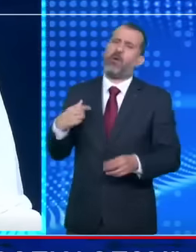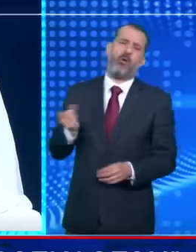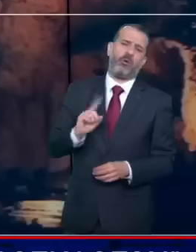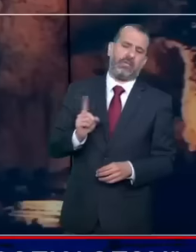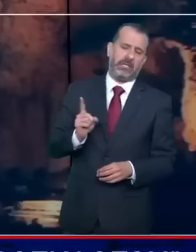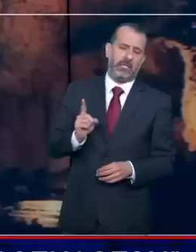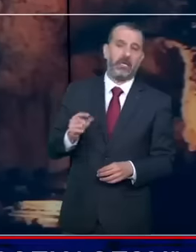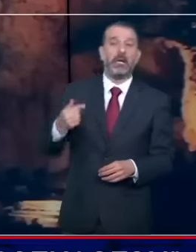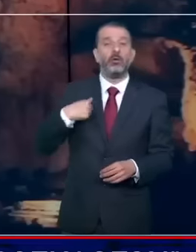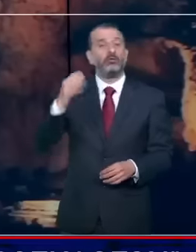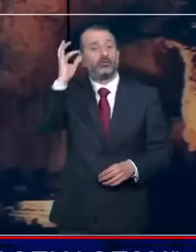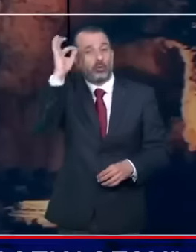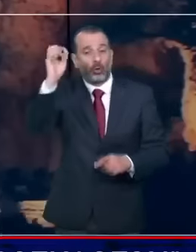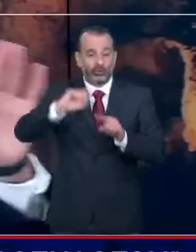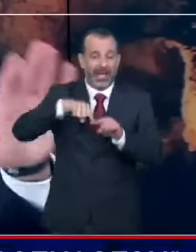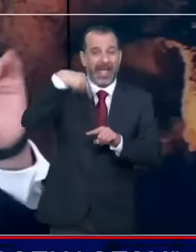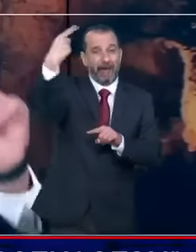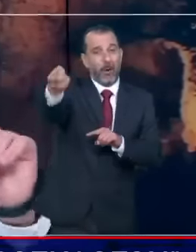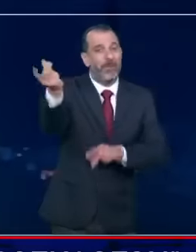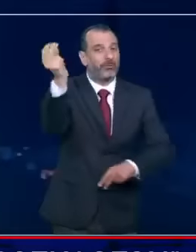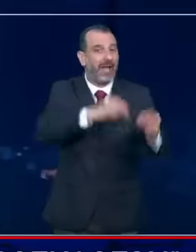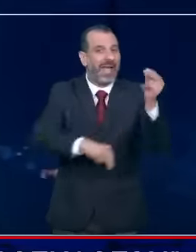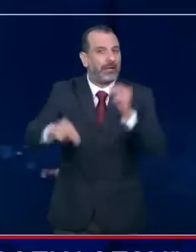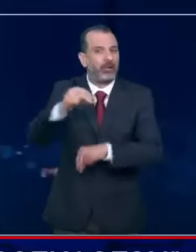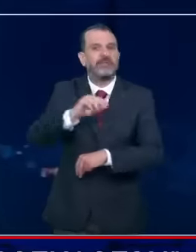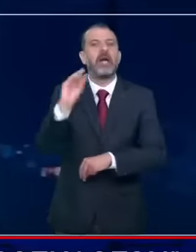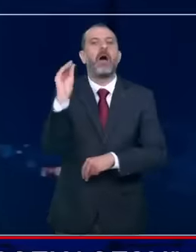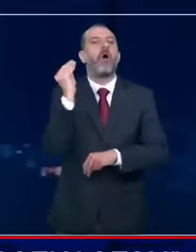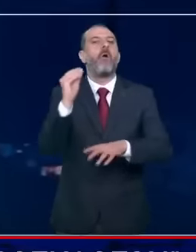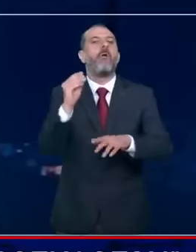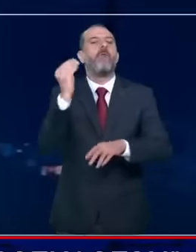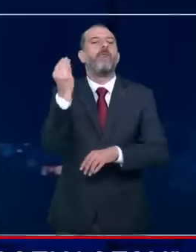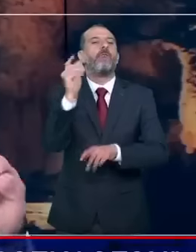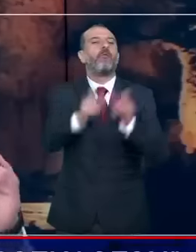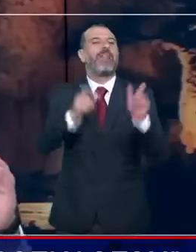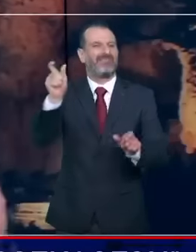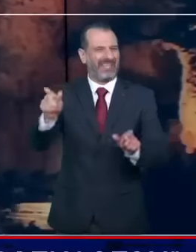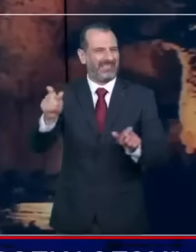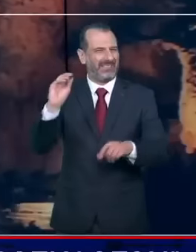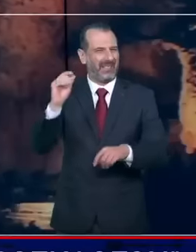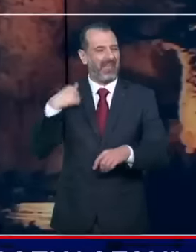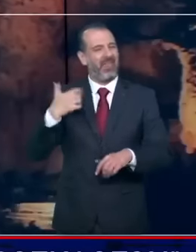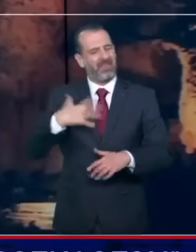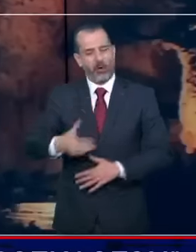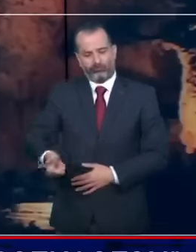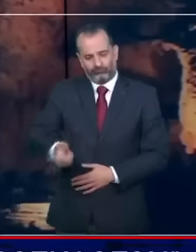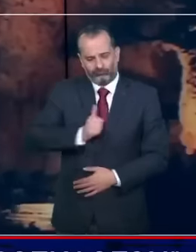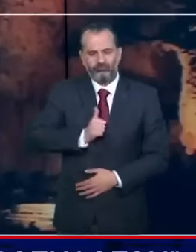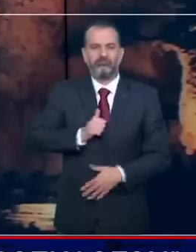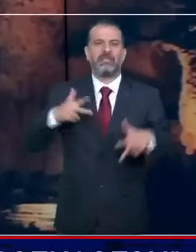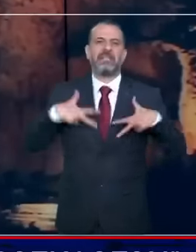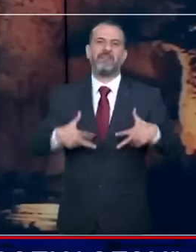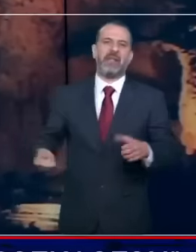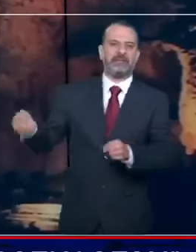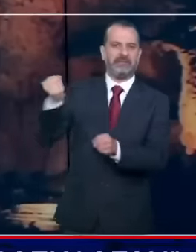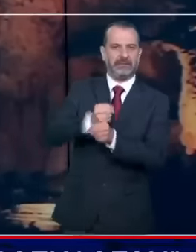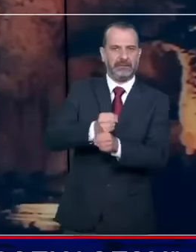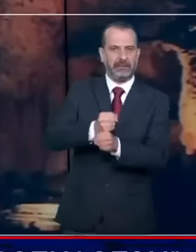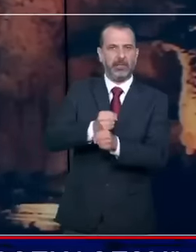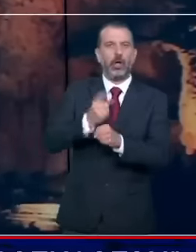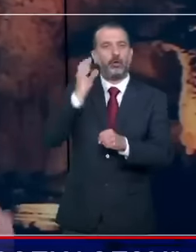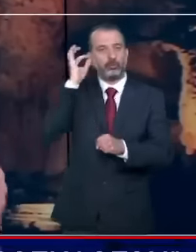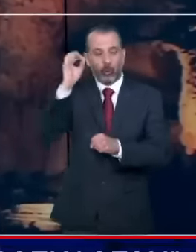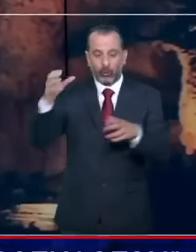σε επόμενες εθνικές εκλογές. Και μέχρι τότε, μισό λεπτό, μέχρι τότε να μπορεί αυτό που κάνουμε να γίνει ένα